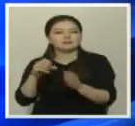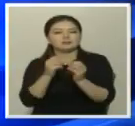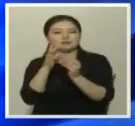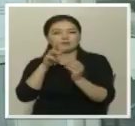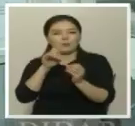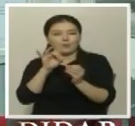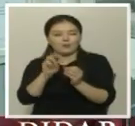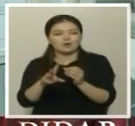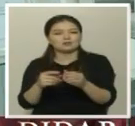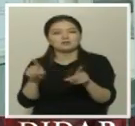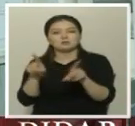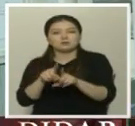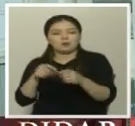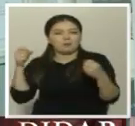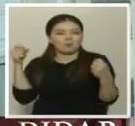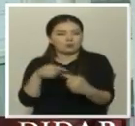марта